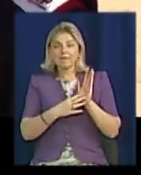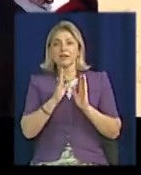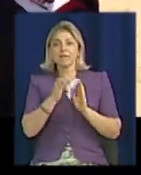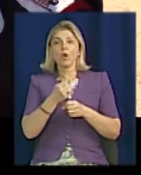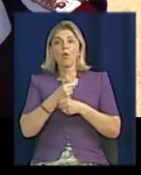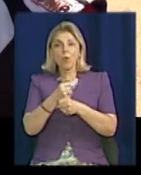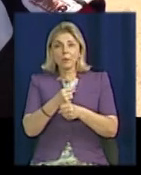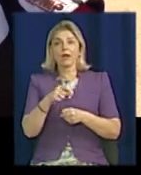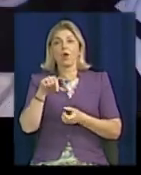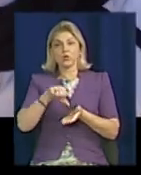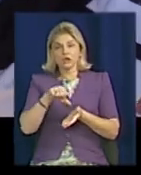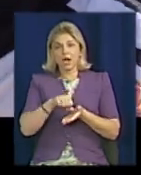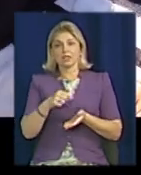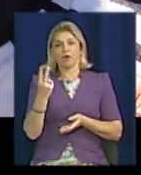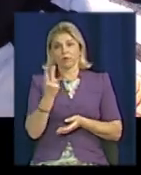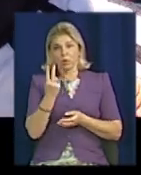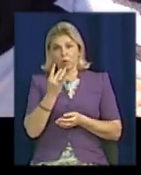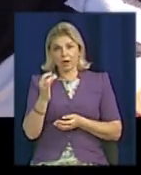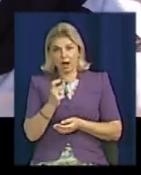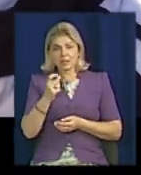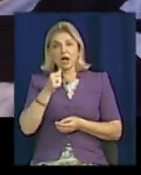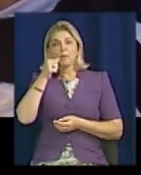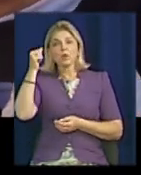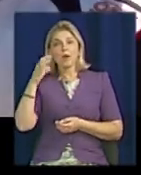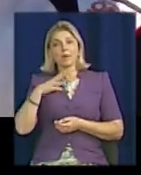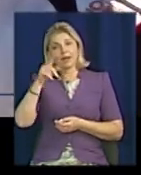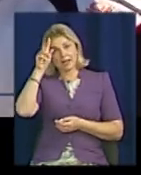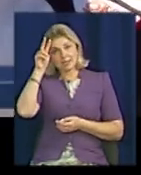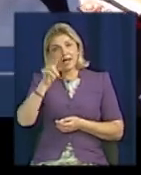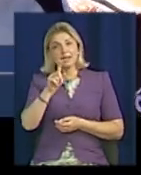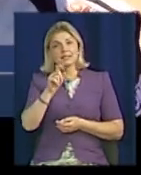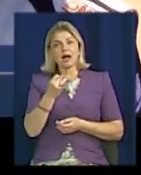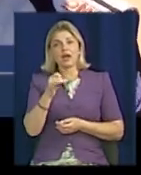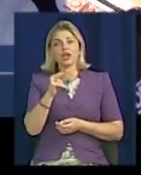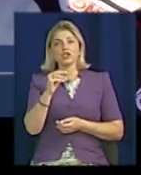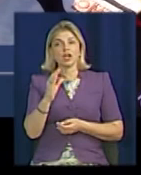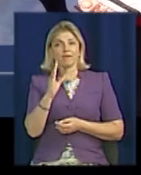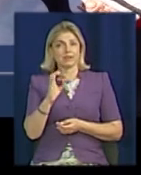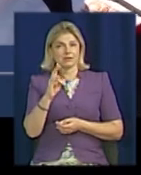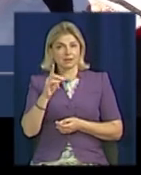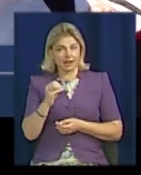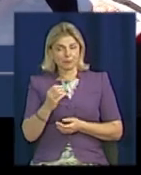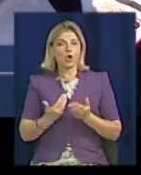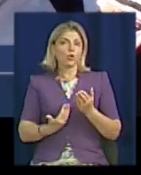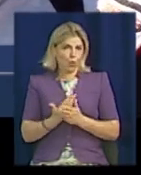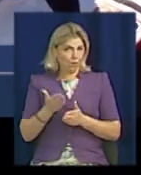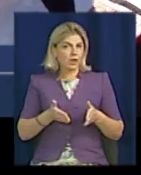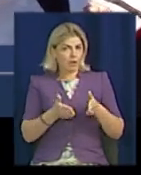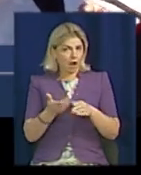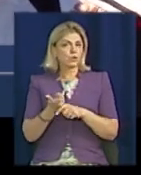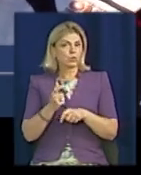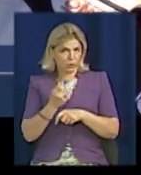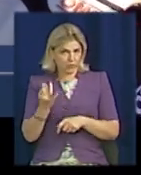участь беруть вдруге. Минулого року їздили на трасі в Зайчевському. Добра траса, цікава, дуже цікава і